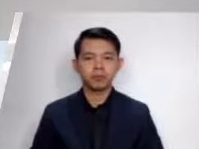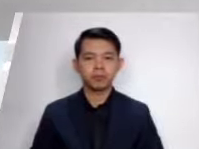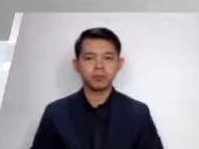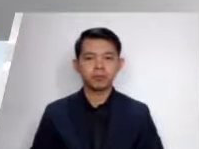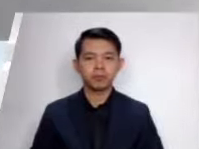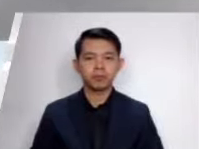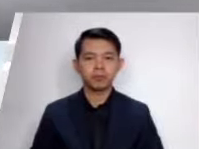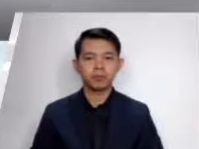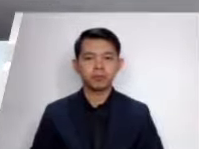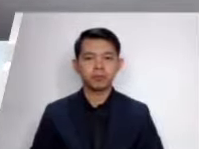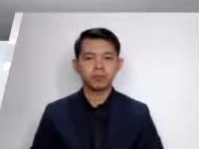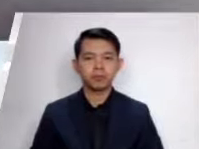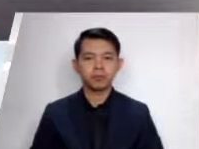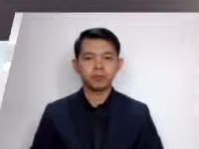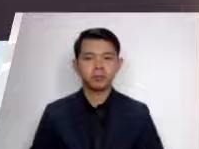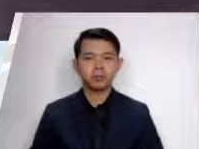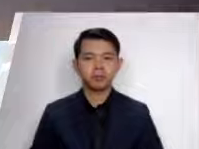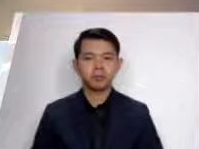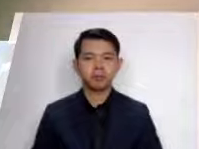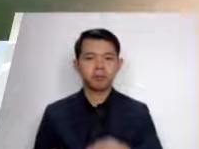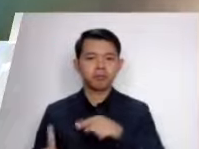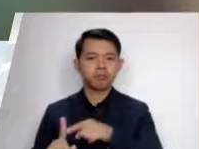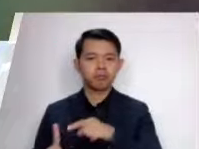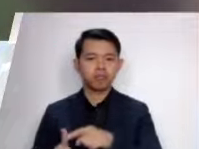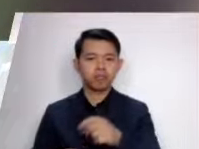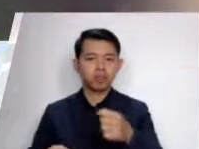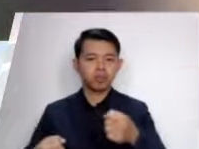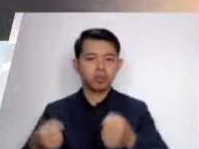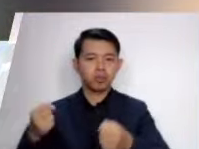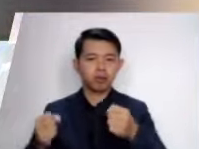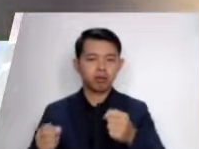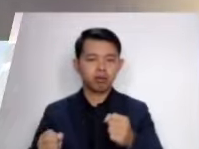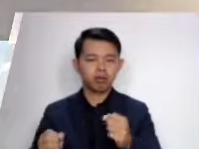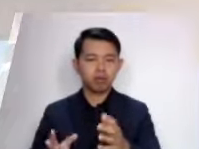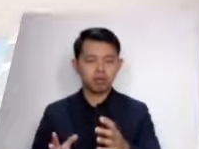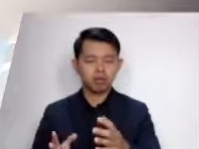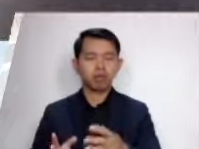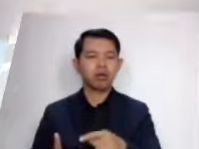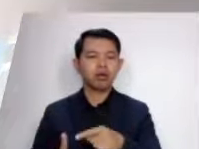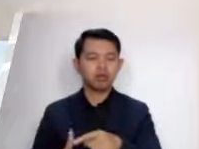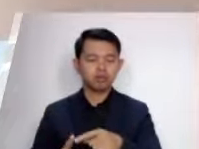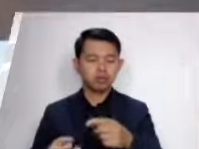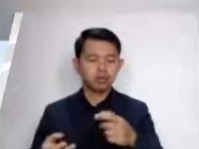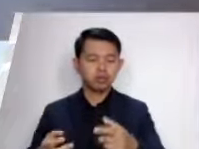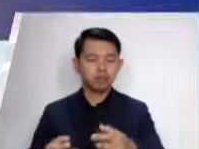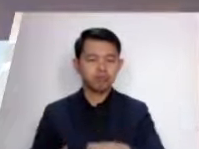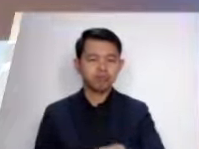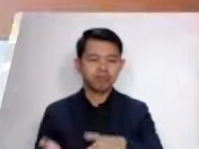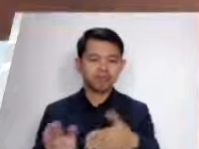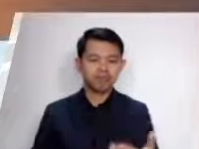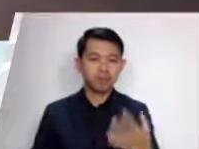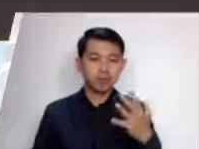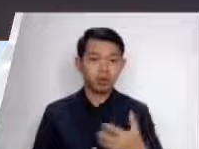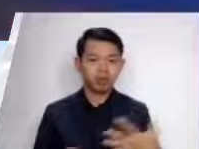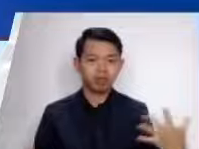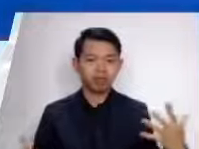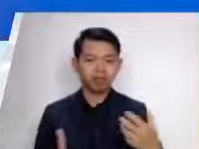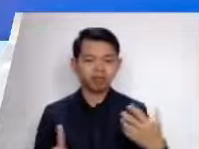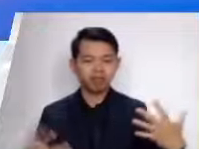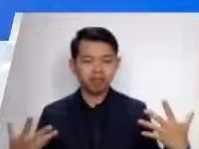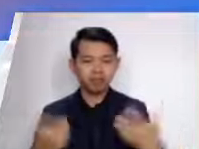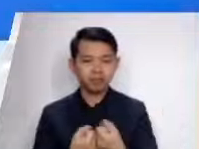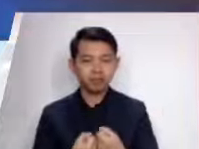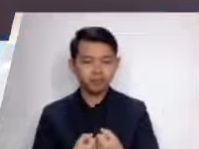Patay ang isang rider matapos bumangga sa isang bus sa dapitan Zamboanga del Norte. Sa lakas ng impact, pumailalim sa harapan ng bus